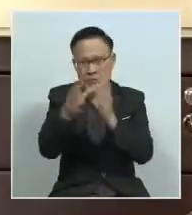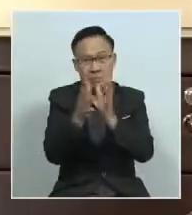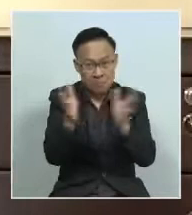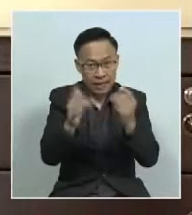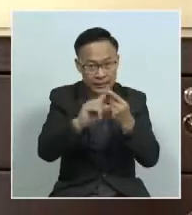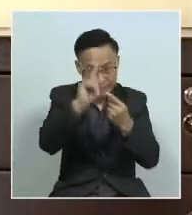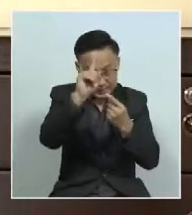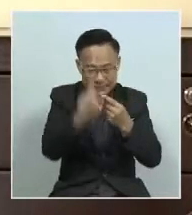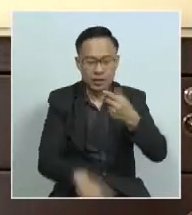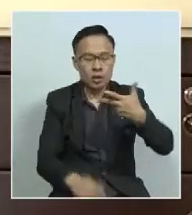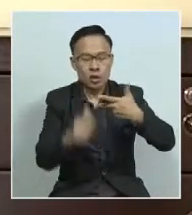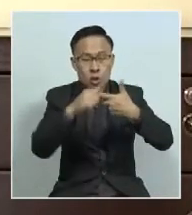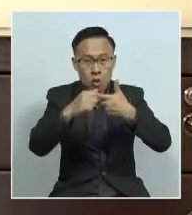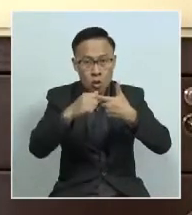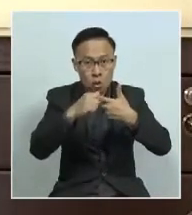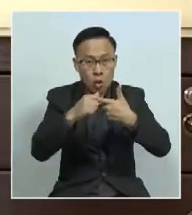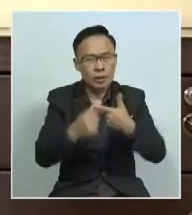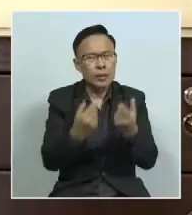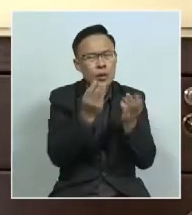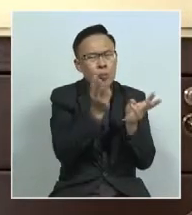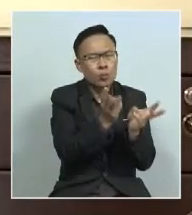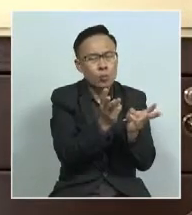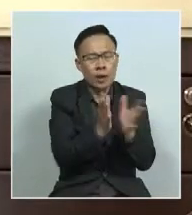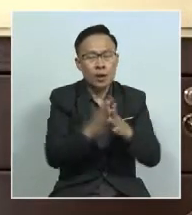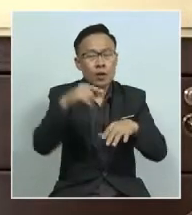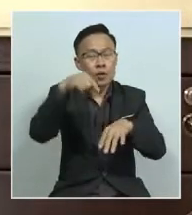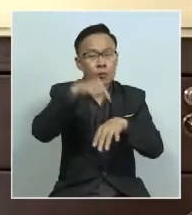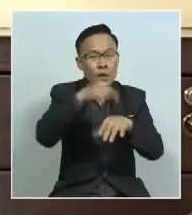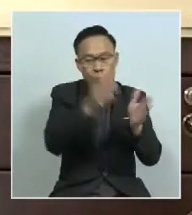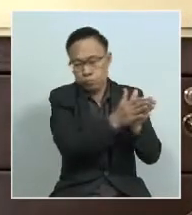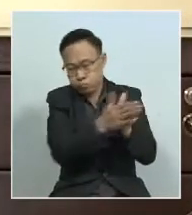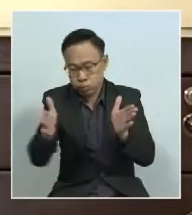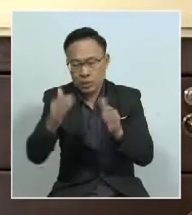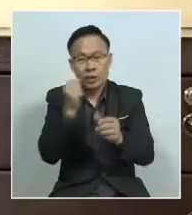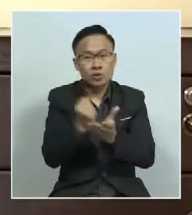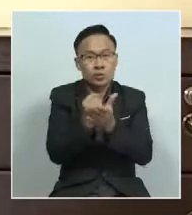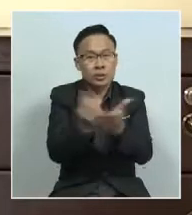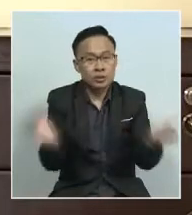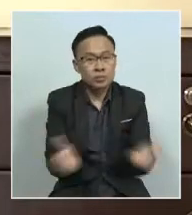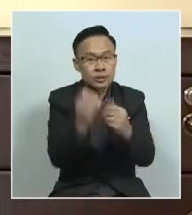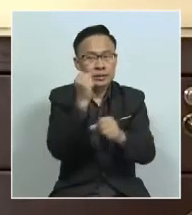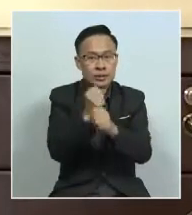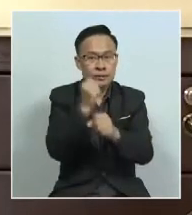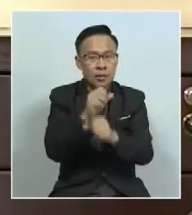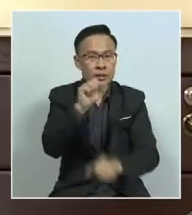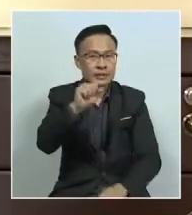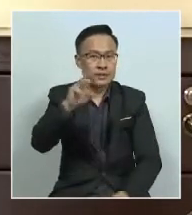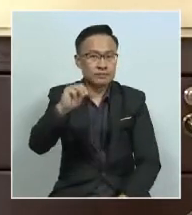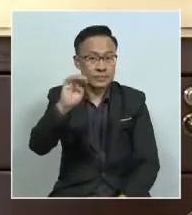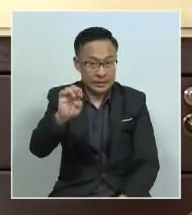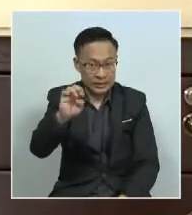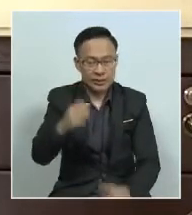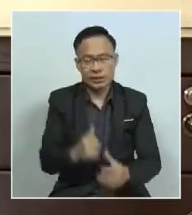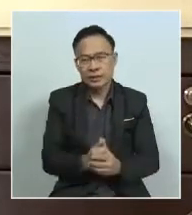ที่2นะครับคือเรื่องของการขยายระยะเวลามาตรการภาษีเพื่อส่งเสริมการดำเนินธุรกิจของ SMEพูดง่ายๆว่าเขามีชื่อเ